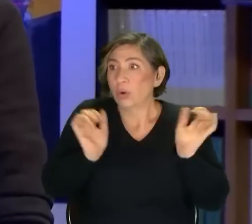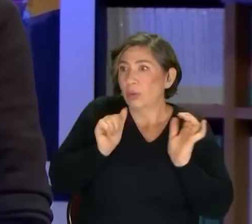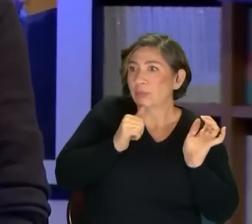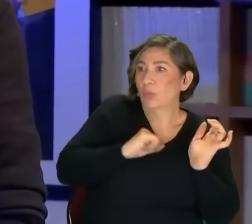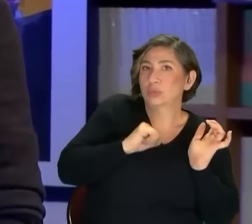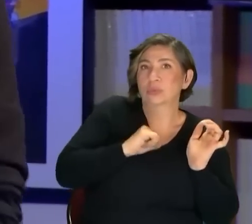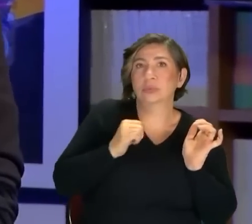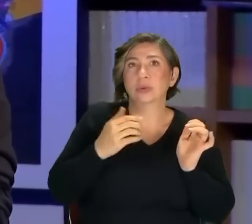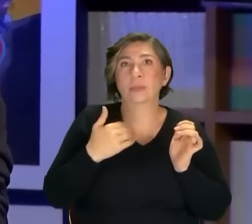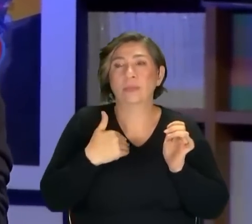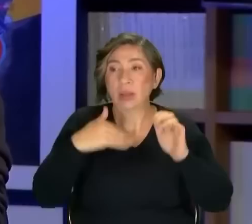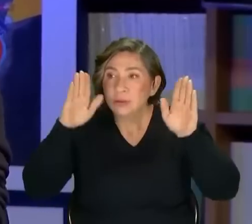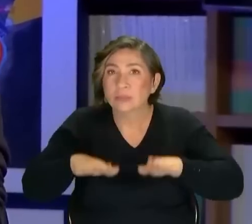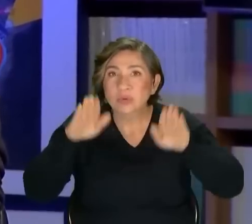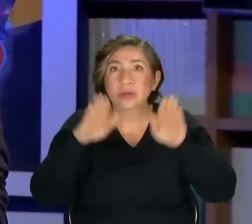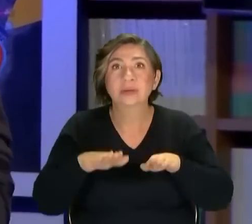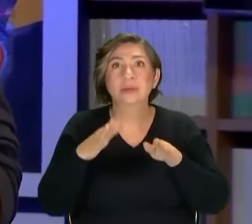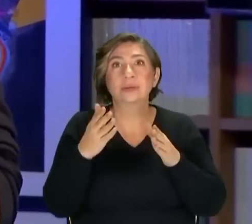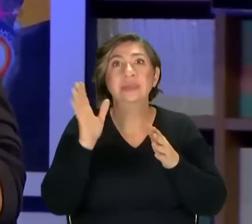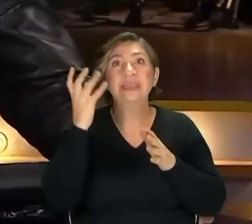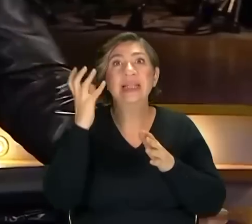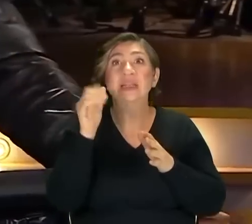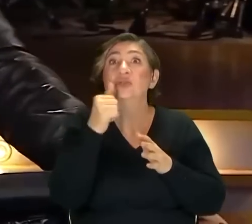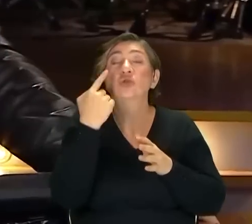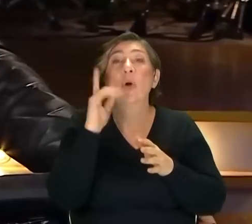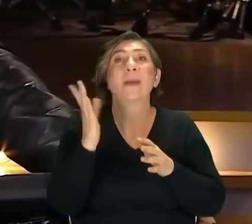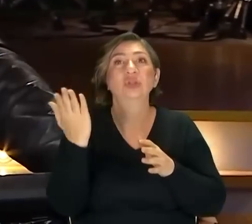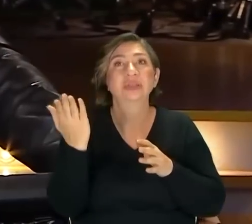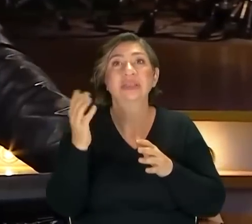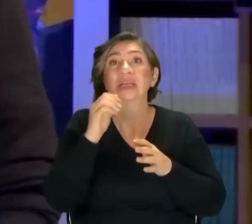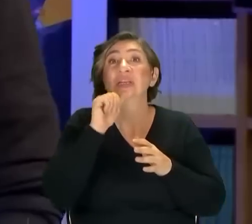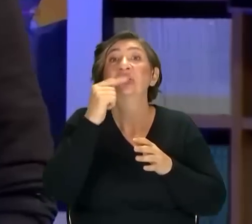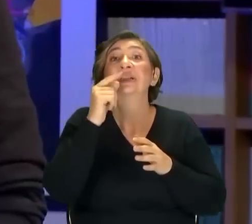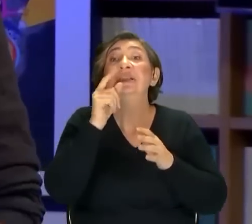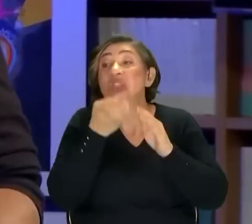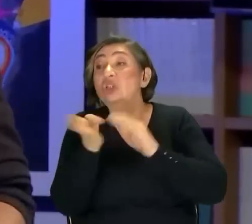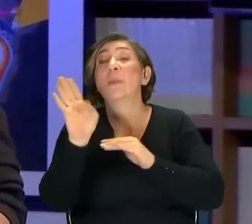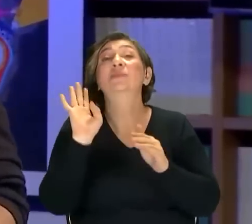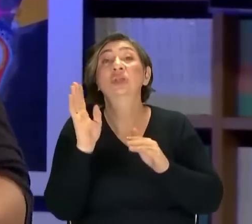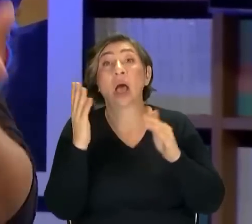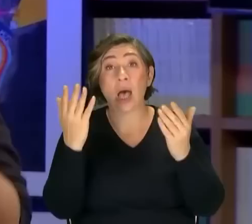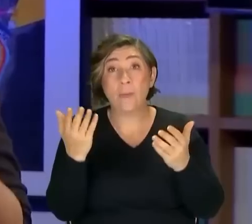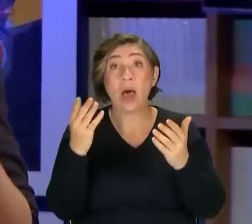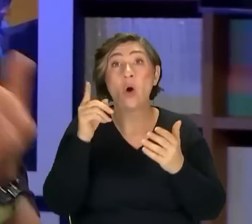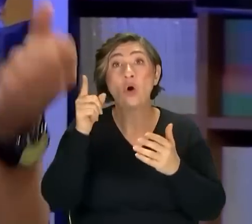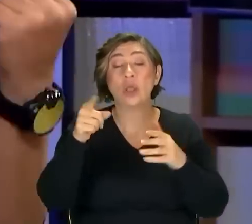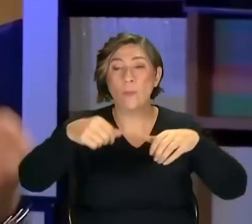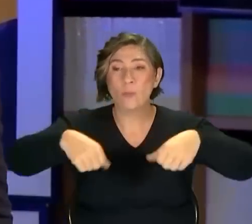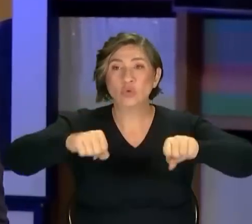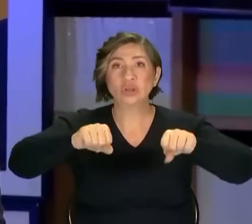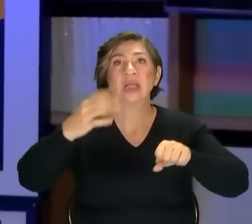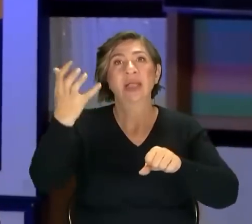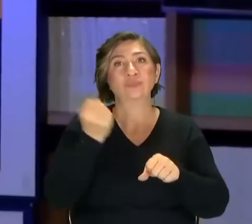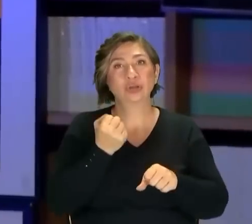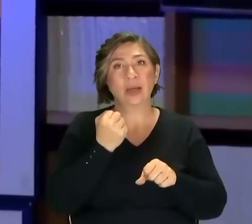Korktu adam. Yani bana tapınacaktı falan. O şekilde deli. Hiç görmemiş orada mesela. Hiç çıkmamış kabilesinden. Ama mesela orada motosikleti